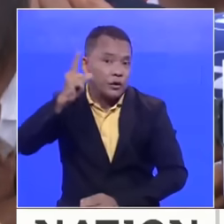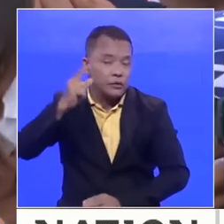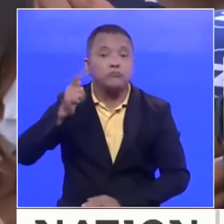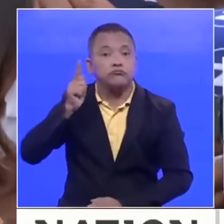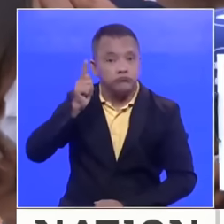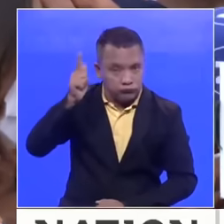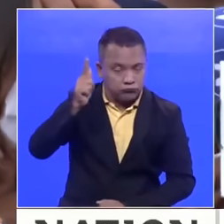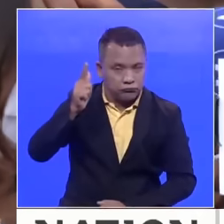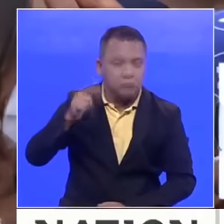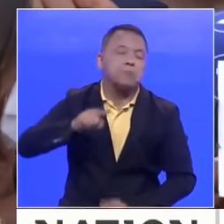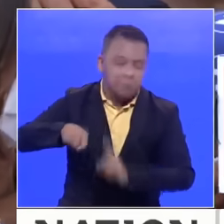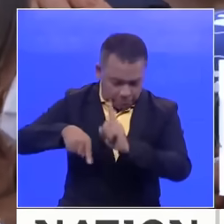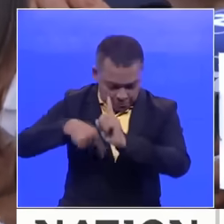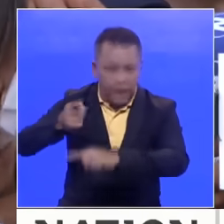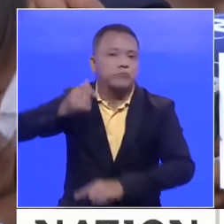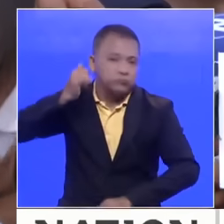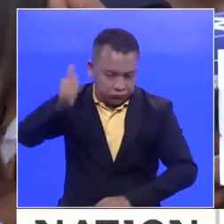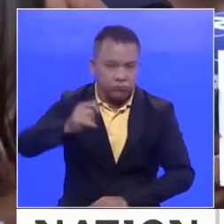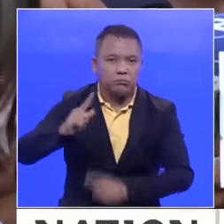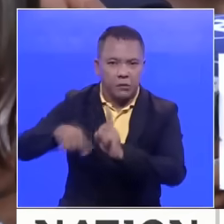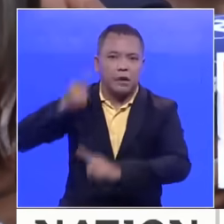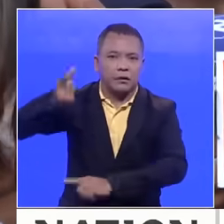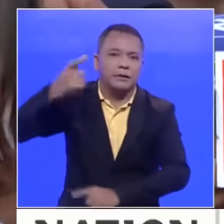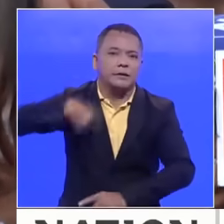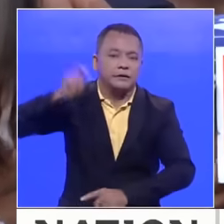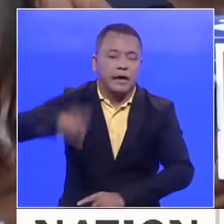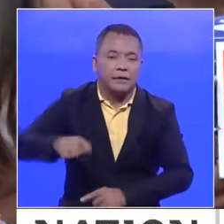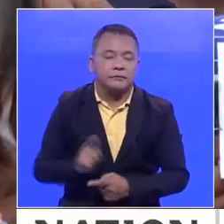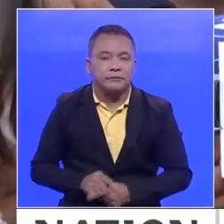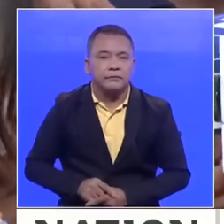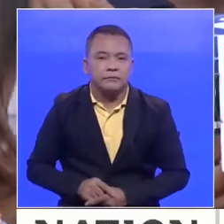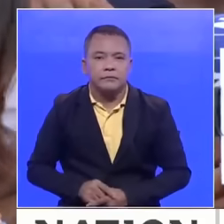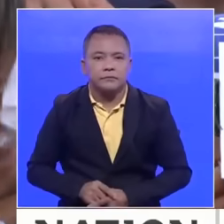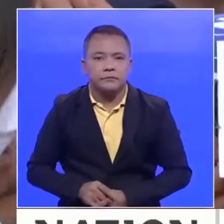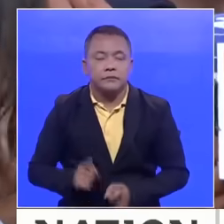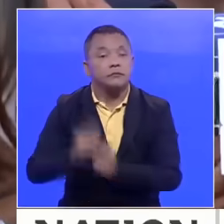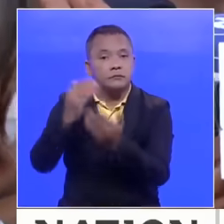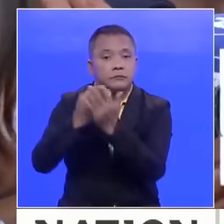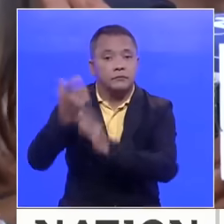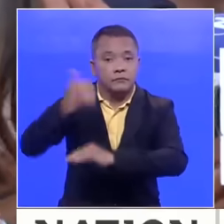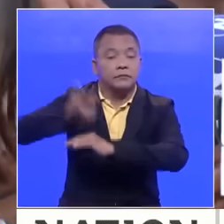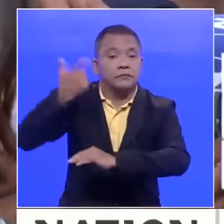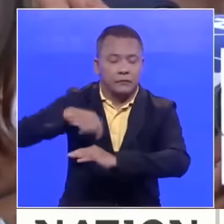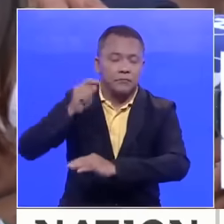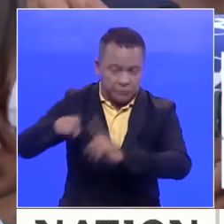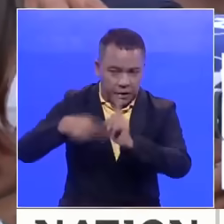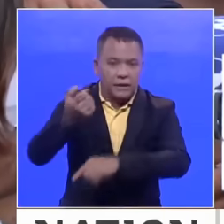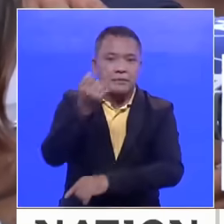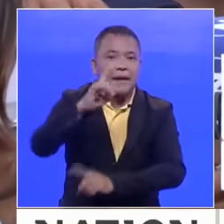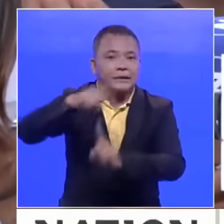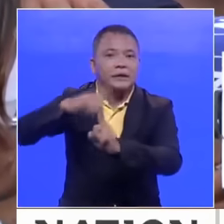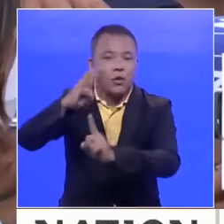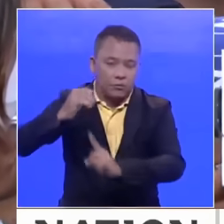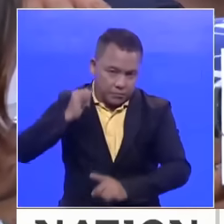ทักษิณไปแน่ๆอืเออส่วนอันนี้อันนี้อย่างที่บอกนะเป็นข้อมูลจากอัยการผู้ใหญ่บอกไปแน่ๆ 18มิถุนายน